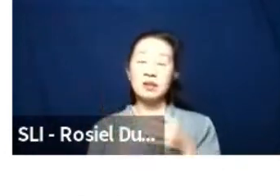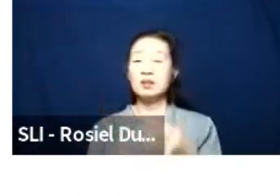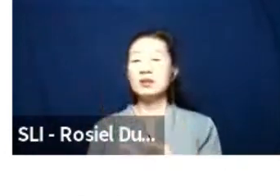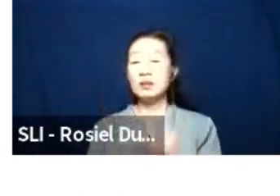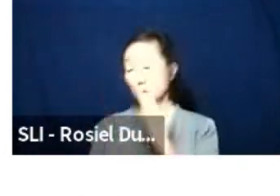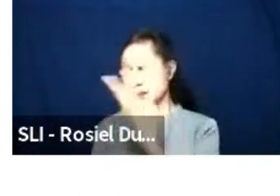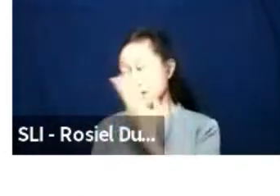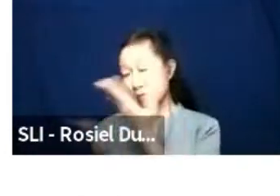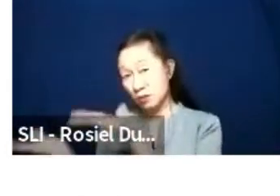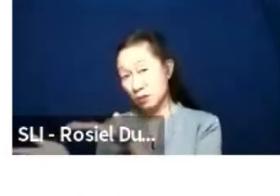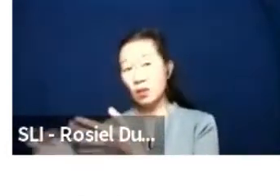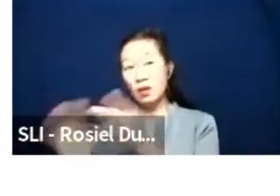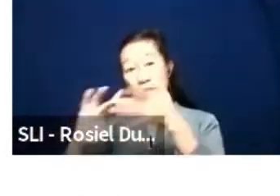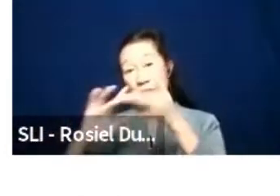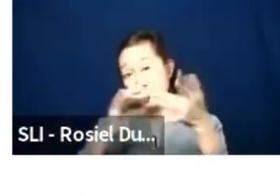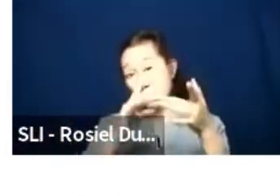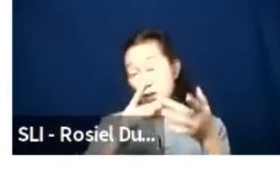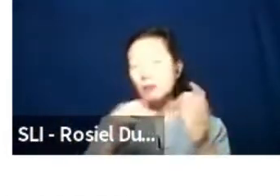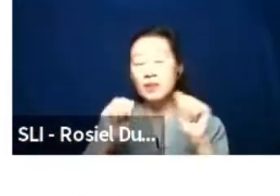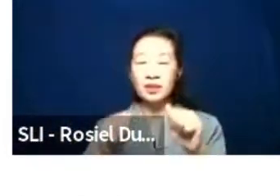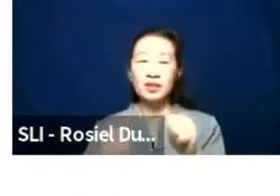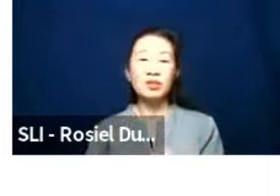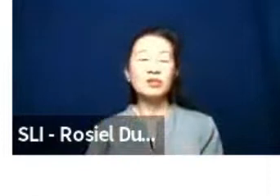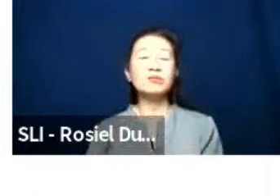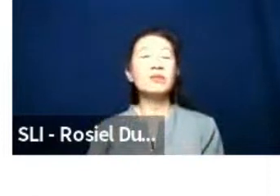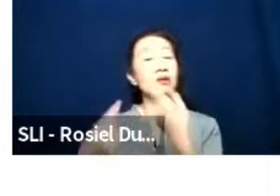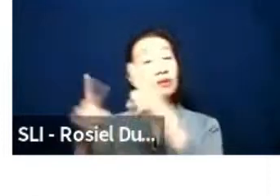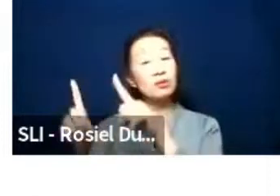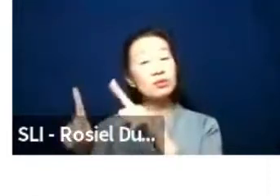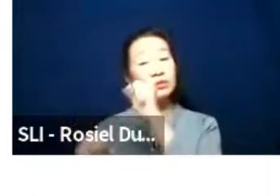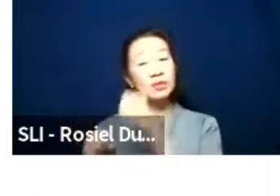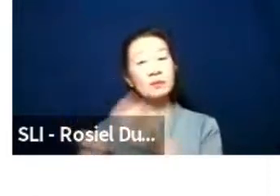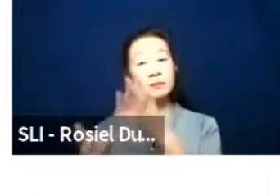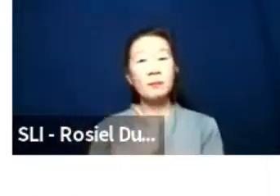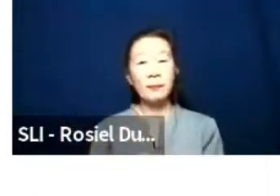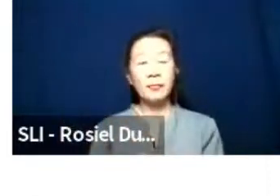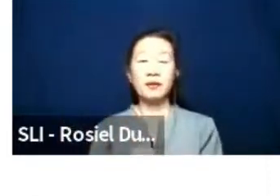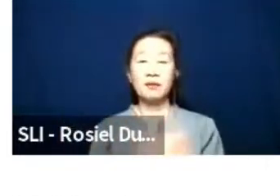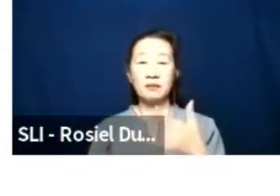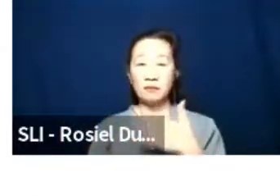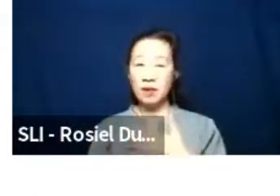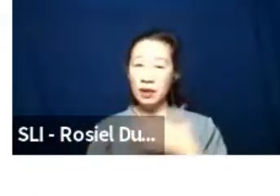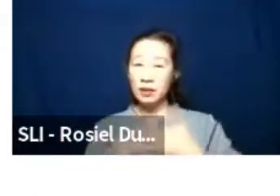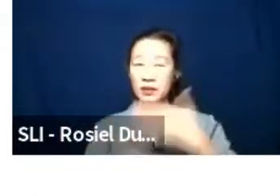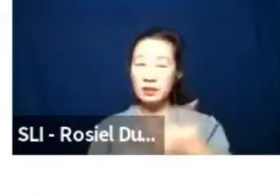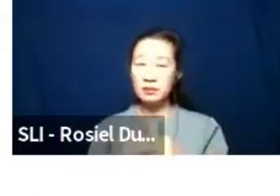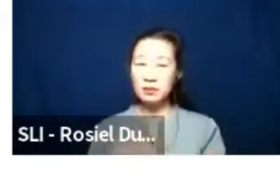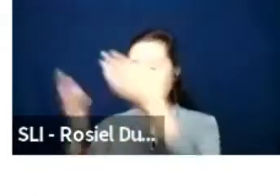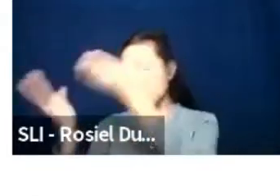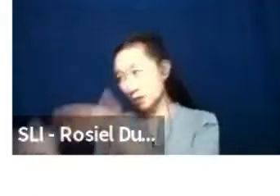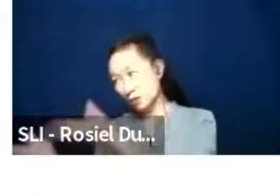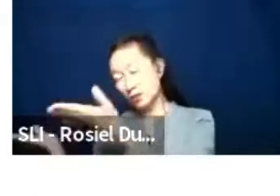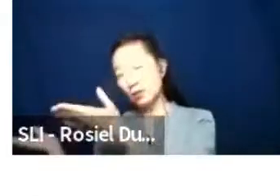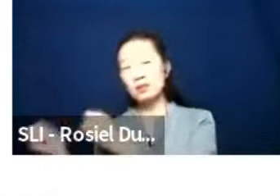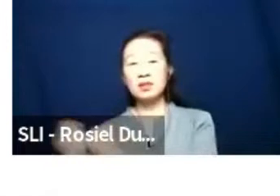ninyong puntahan para makuha nyo yung mga resources na ito. Itong My Next Move, itong Honest Interest